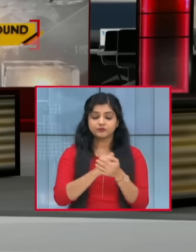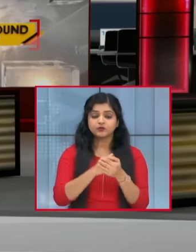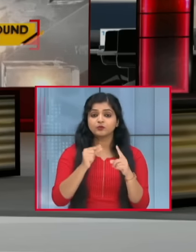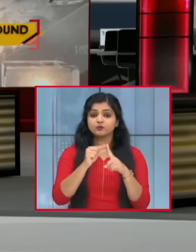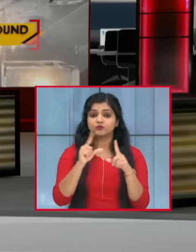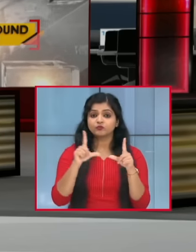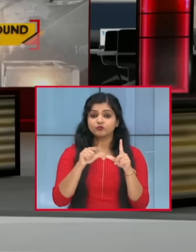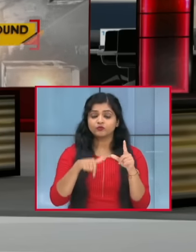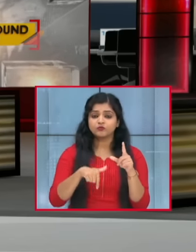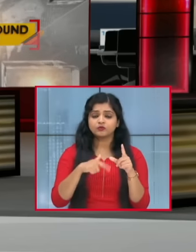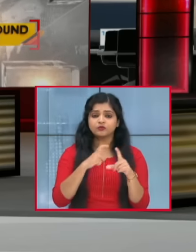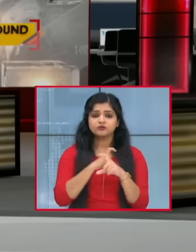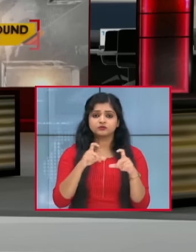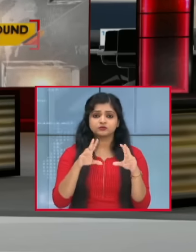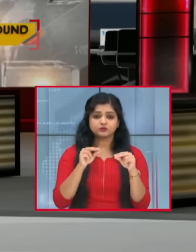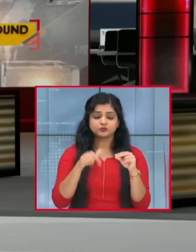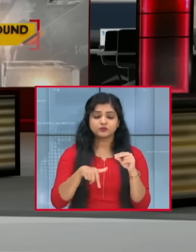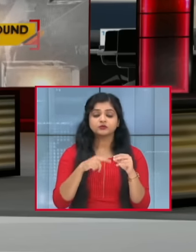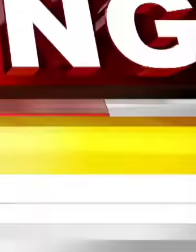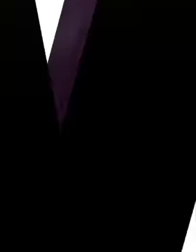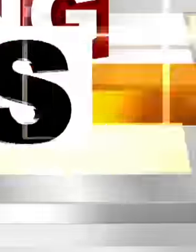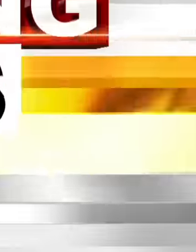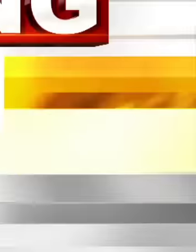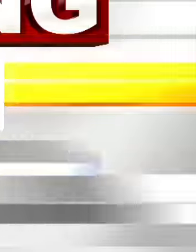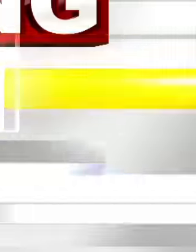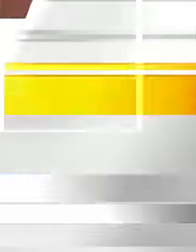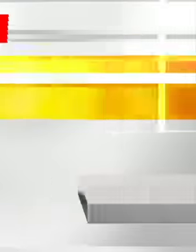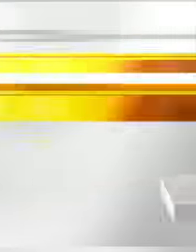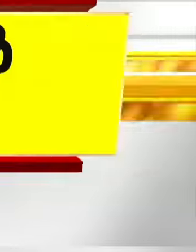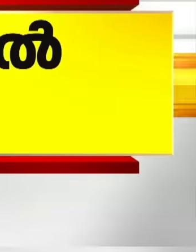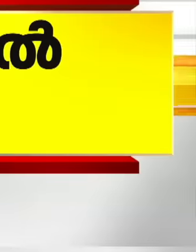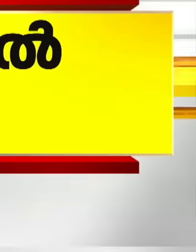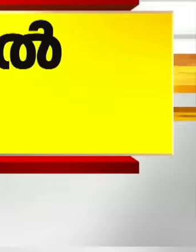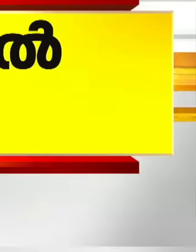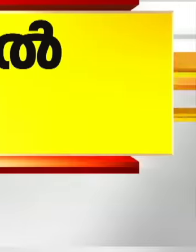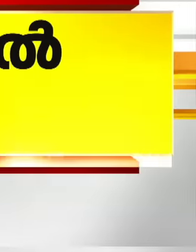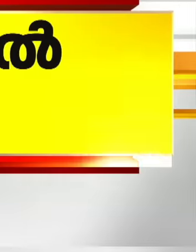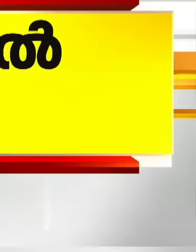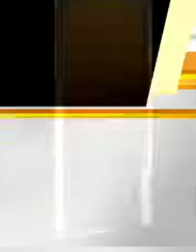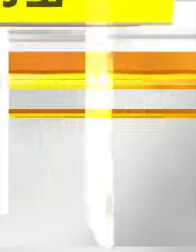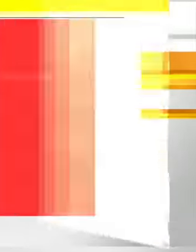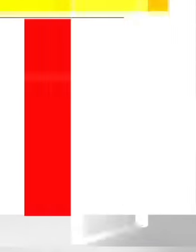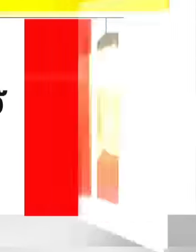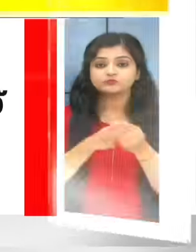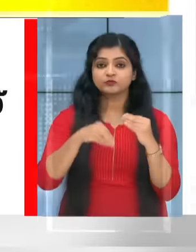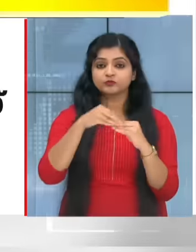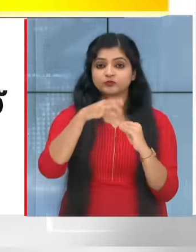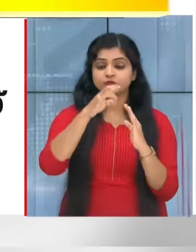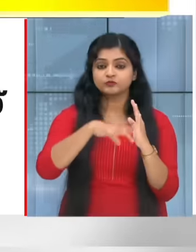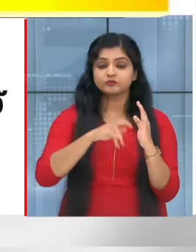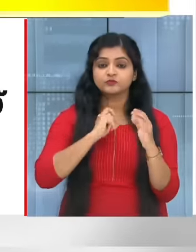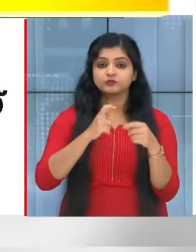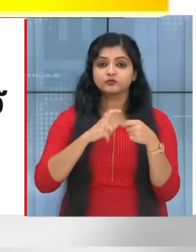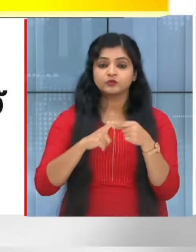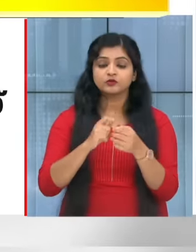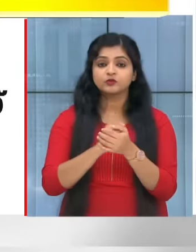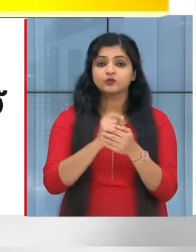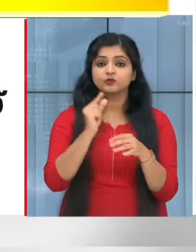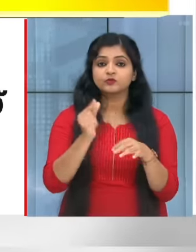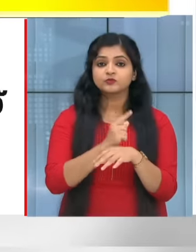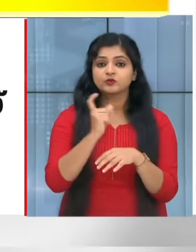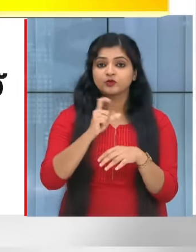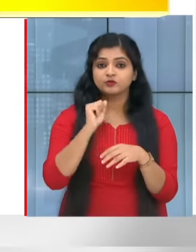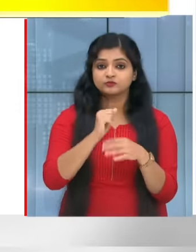തുടർന്നാണ് തിരുവനന്തപുരം CJM കോടതിയുടെ നടപടി. വിശദാംശങ്ങളുമായി ആദിൽ പാലോട് ചേരുന്നുണ്ട്. ആദിൽ, ഈ യൂണിവേഴ്സിറ്റി കോളേജ് വിദ്യാർത്ഥികളായ